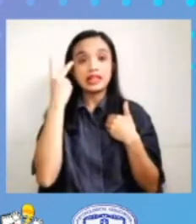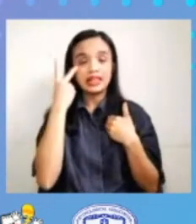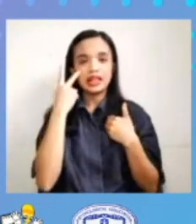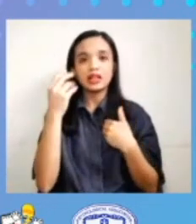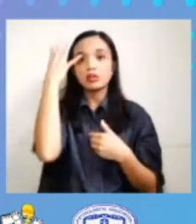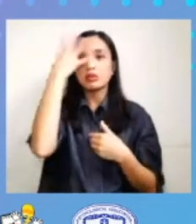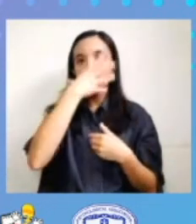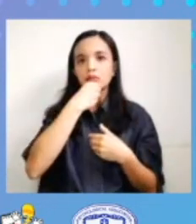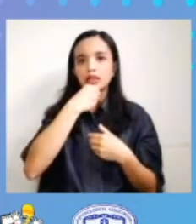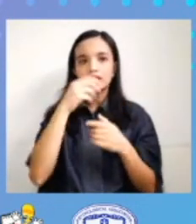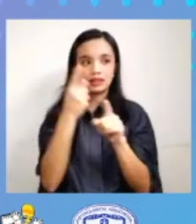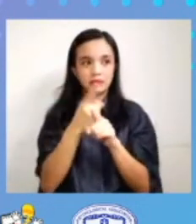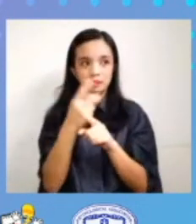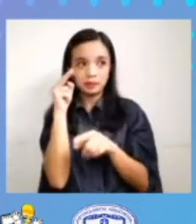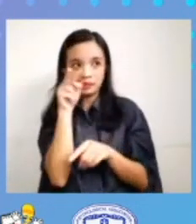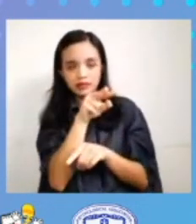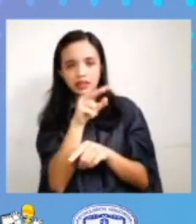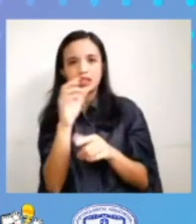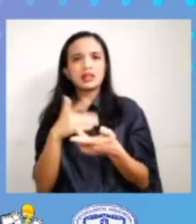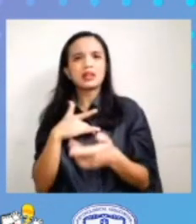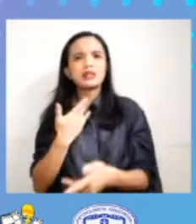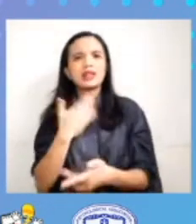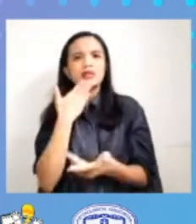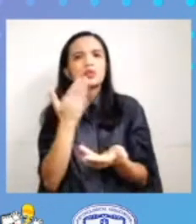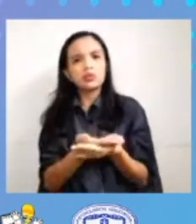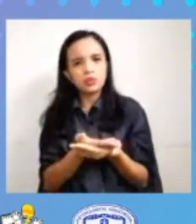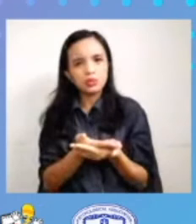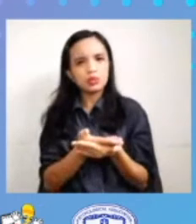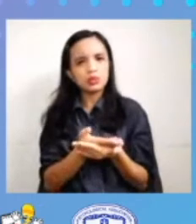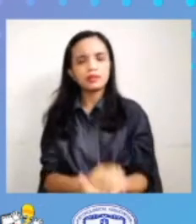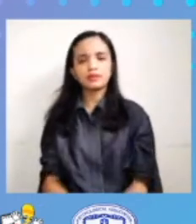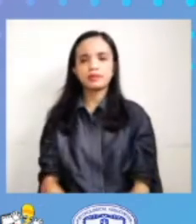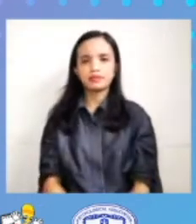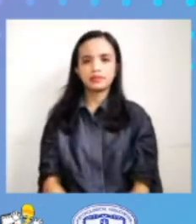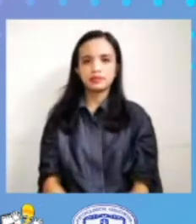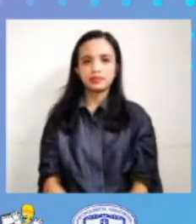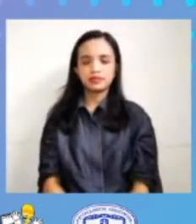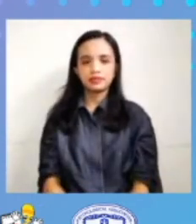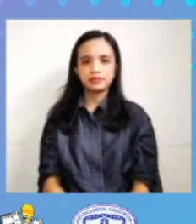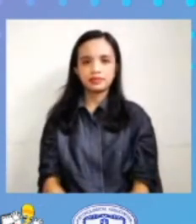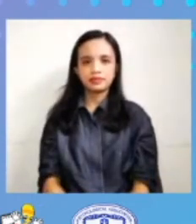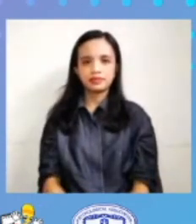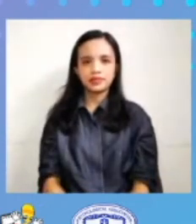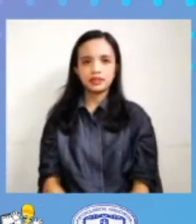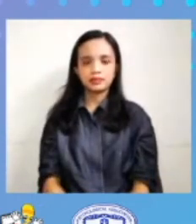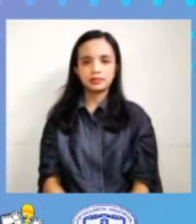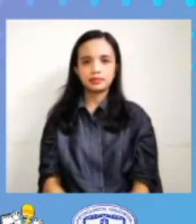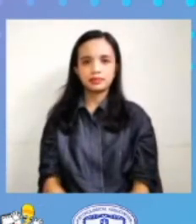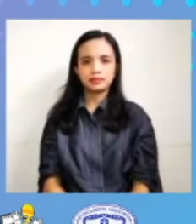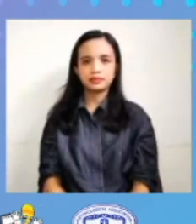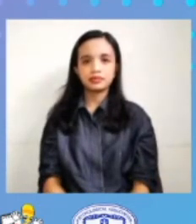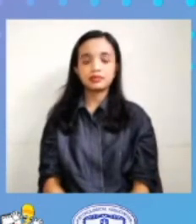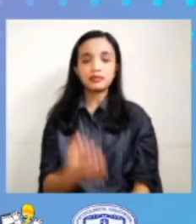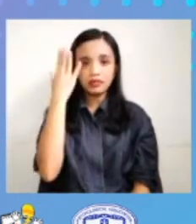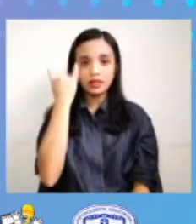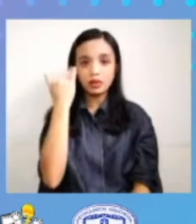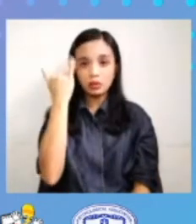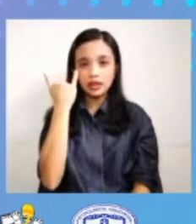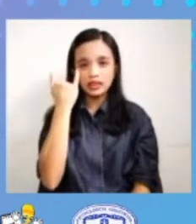mga magulang, mga teachers, magbasa kayo ng libro ni Doc Aga, ni Doc